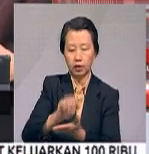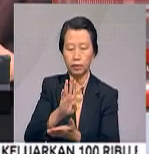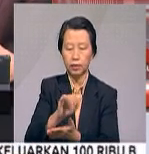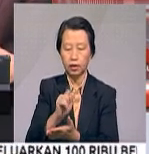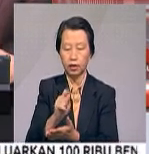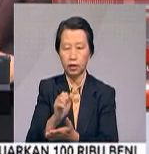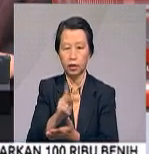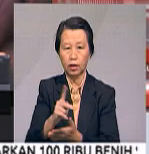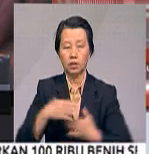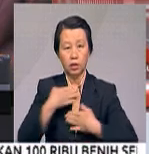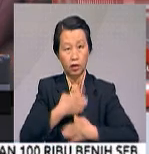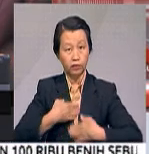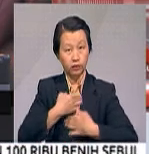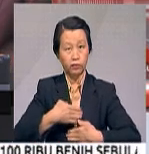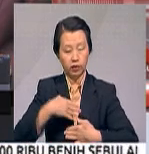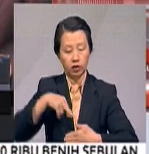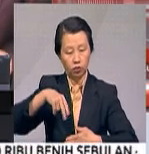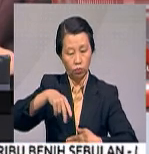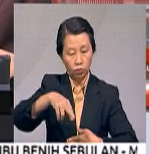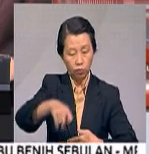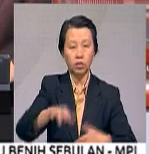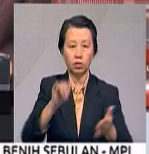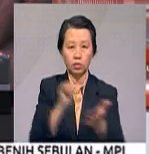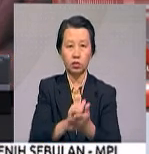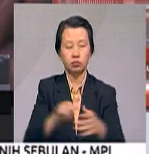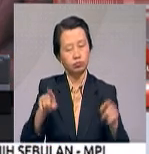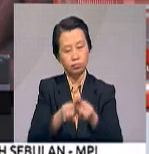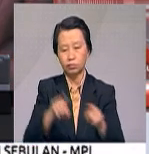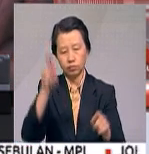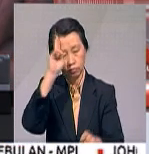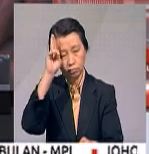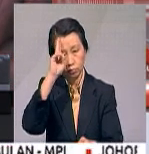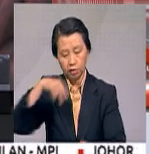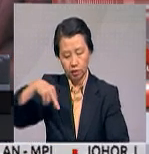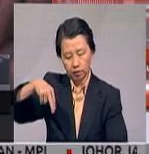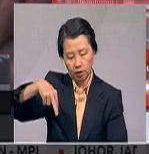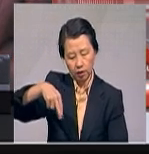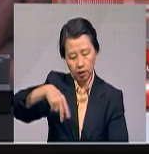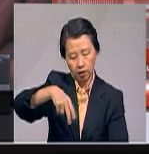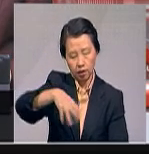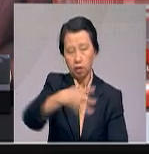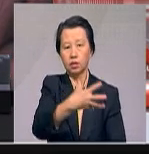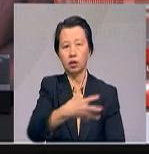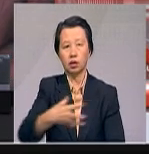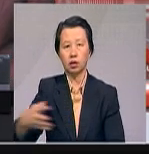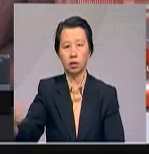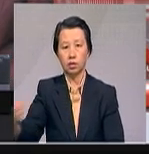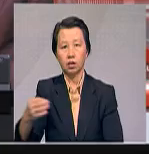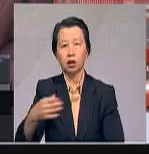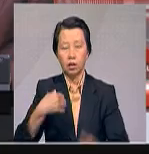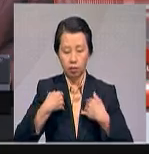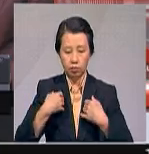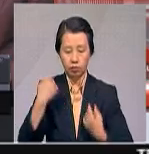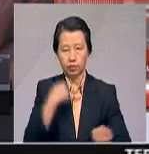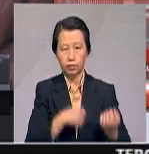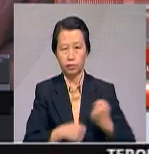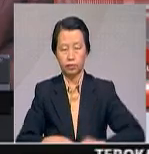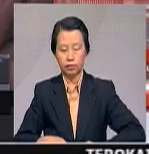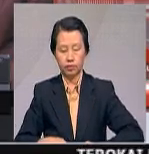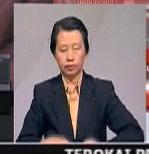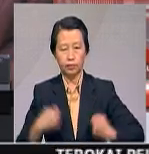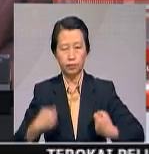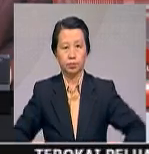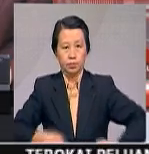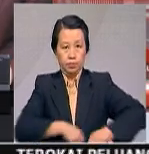3,000 peserta, acara amal itu masih mengekalkan elemen sama iaitu berjalan kaki sambil mengenakan kain batik.